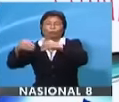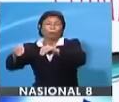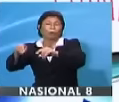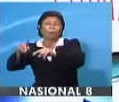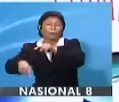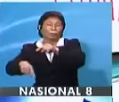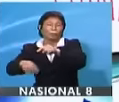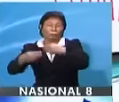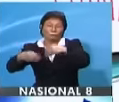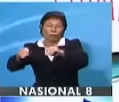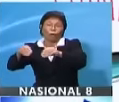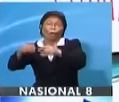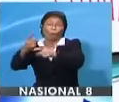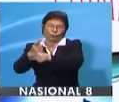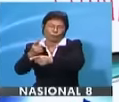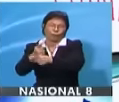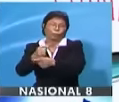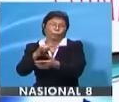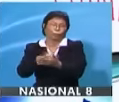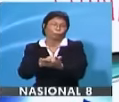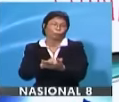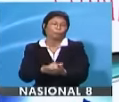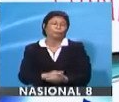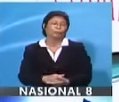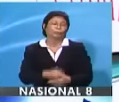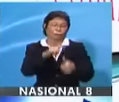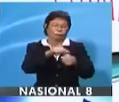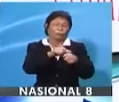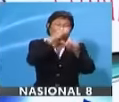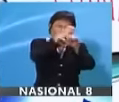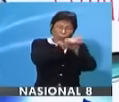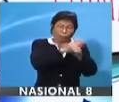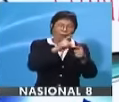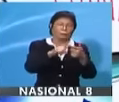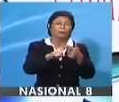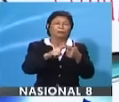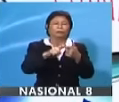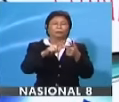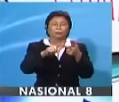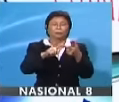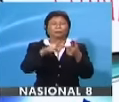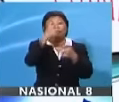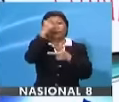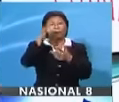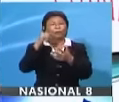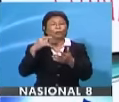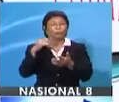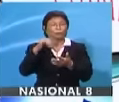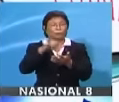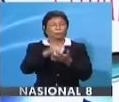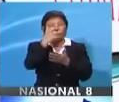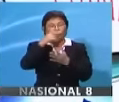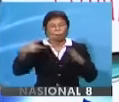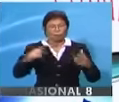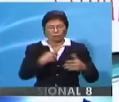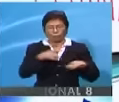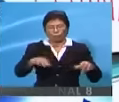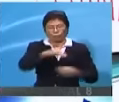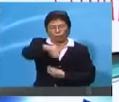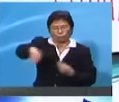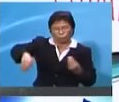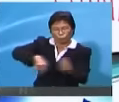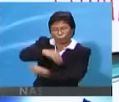pasaran yang betul. Jadi itu salah satu daripada cabarannya, dan sebab itulah kami membina satu ekosistem yang boleh